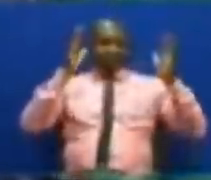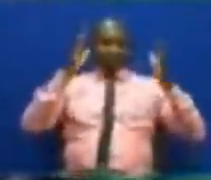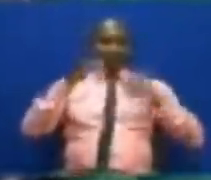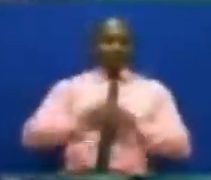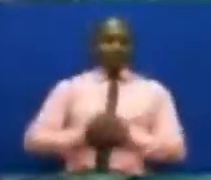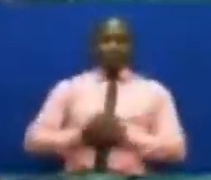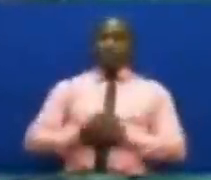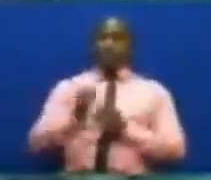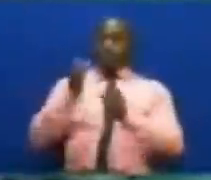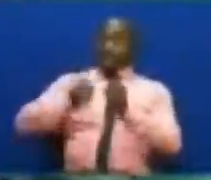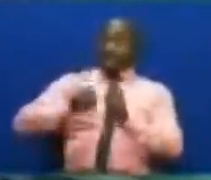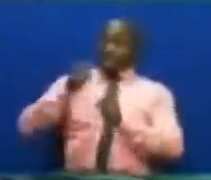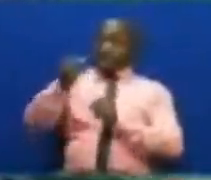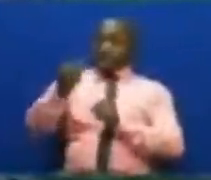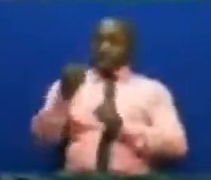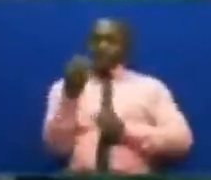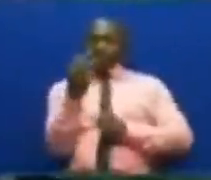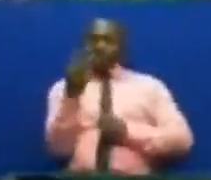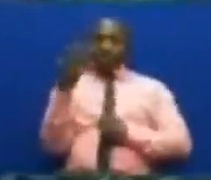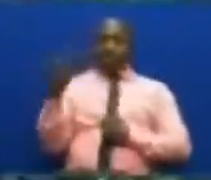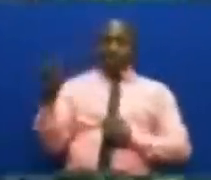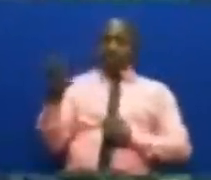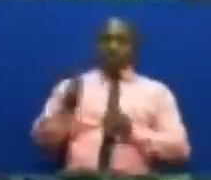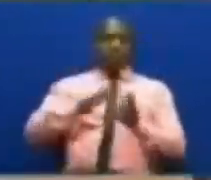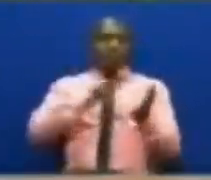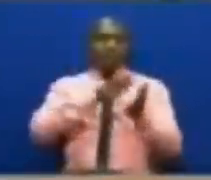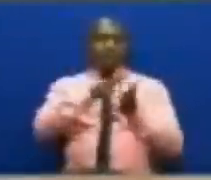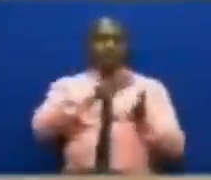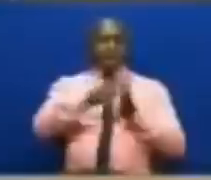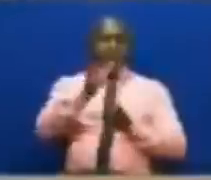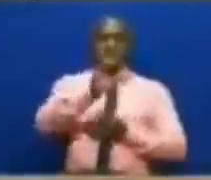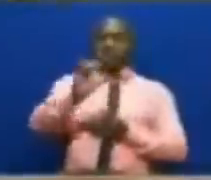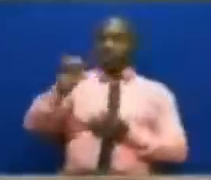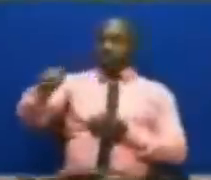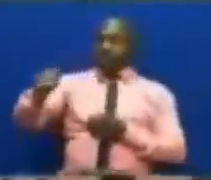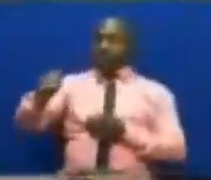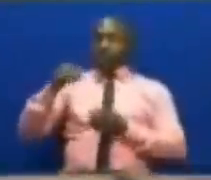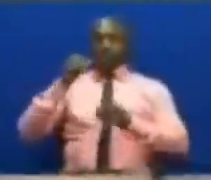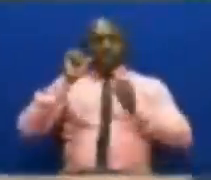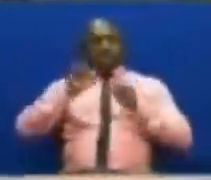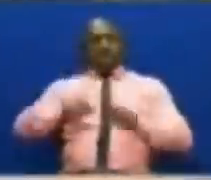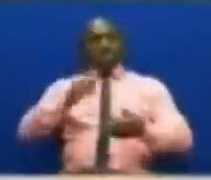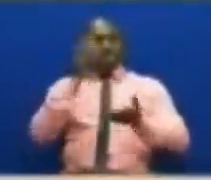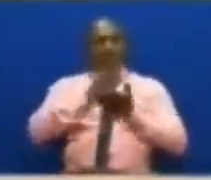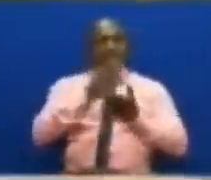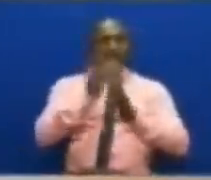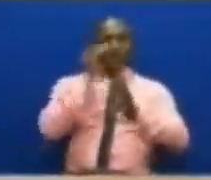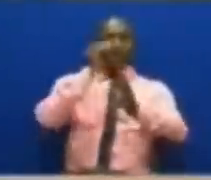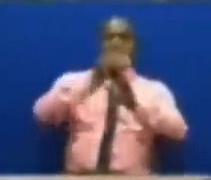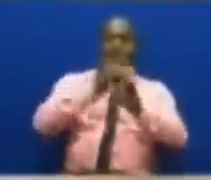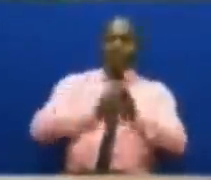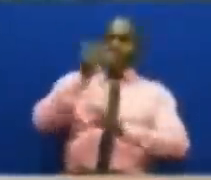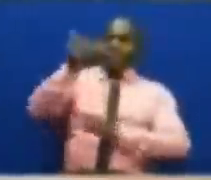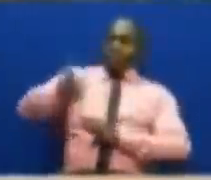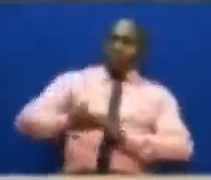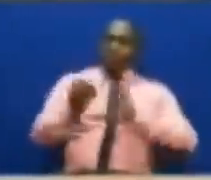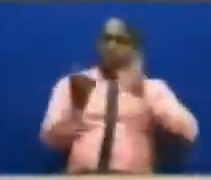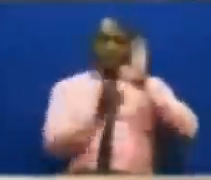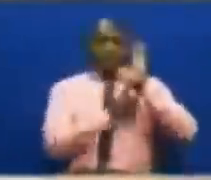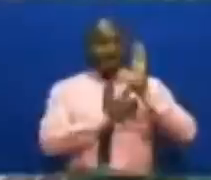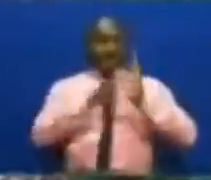Kilomita hizi 35, maelekezo ya CCM ni kwamba zikamilike kabla ya mwezi wa sita. Hapa watu